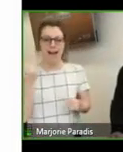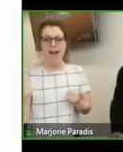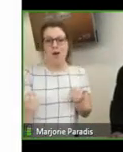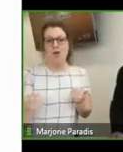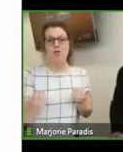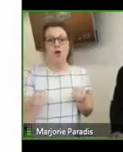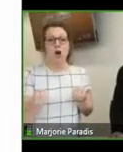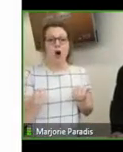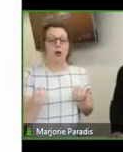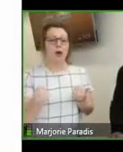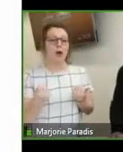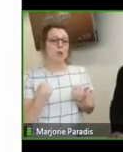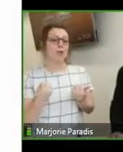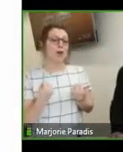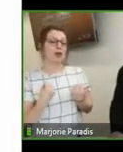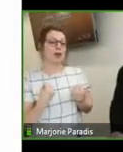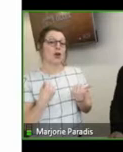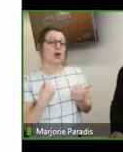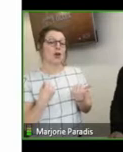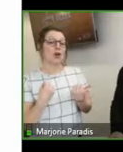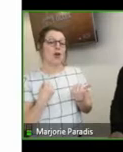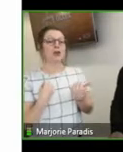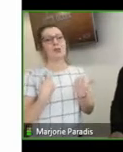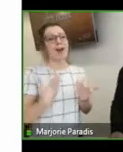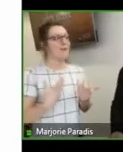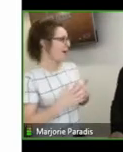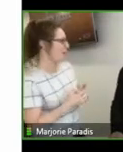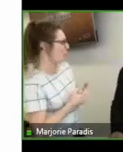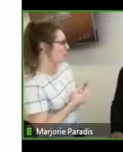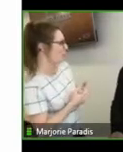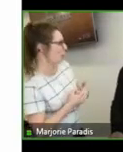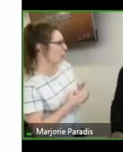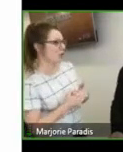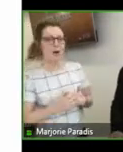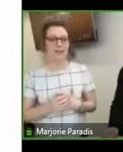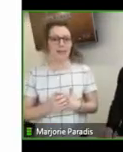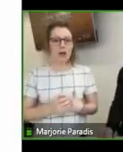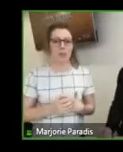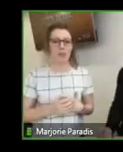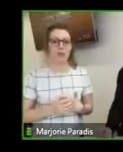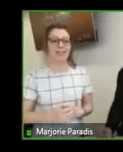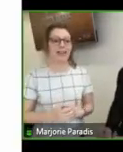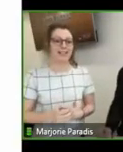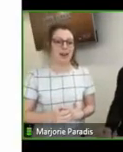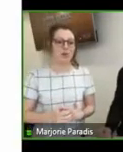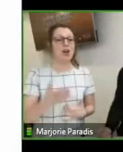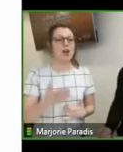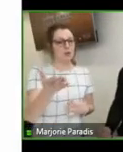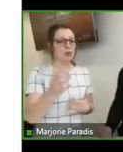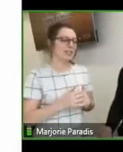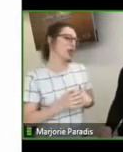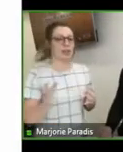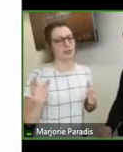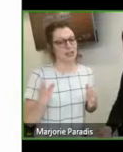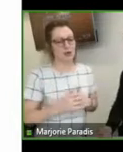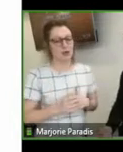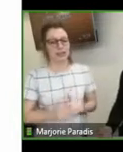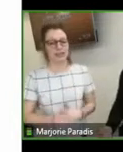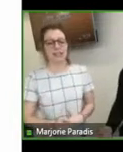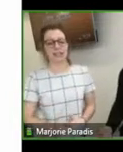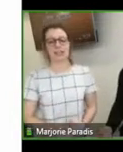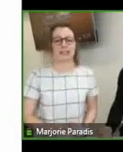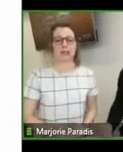moments où on a un pouvoir un choix à faire, un pouvoir de choisir, un pouvoir d'action, ou les héroïnes, bien sûr,